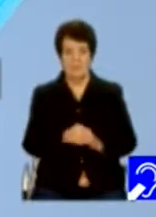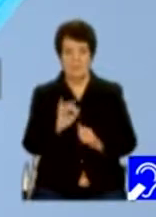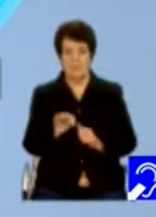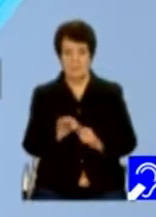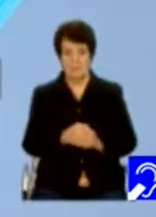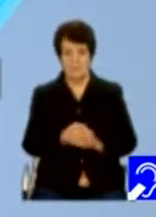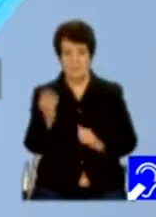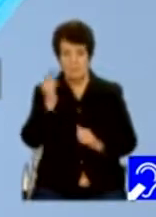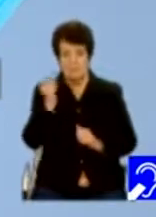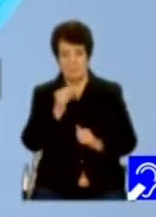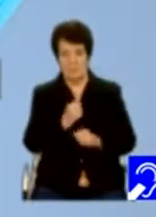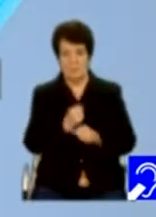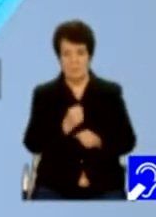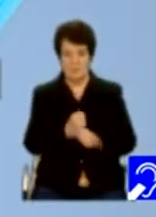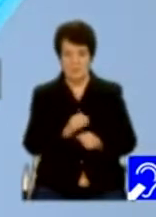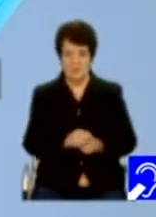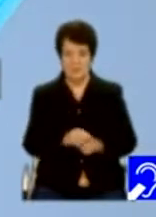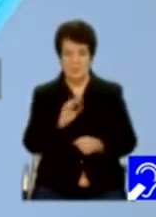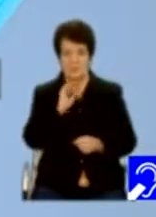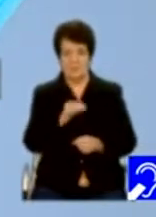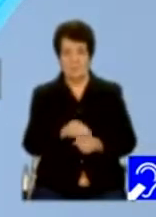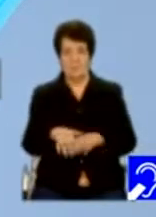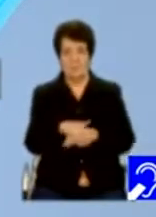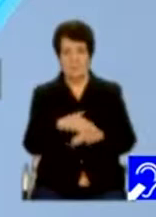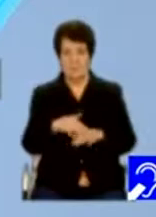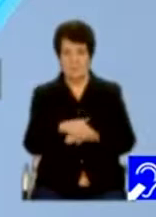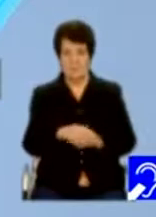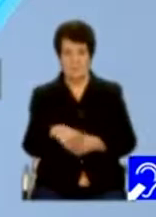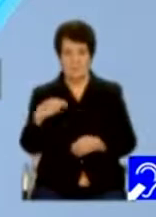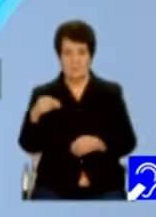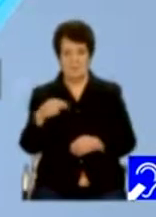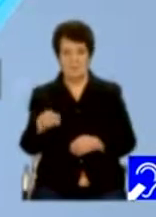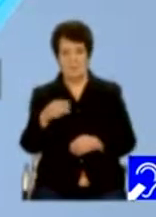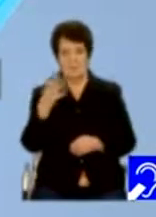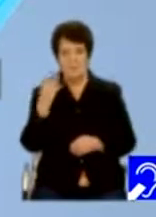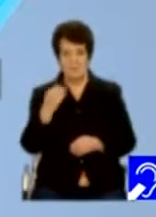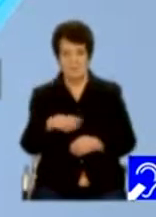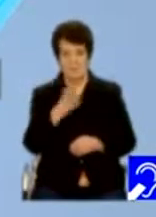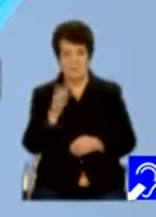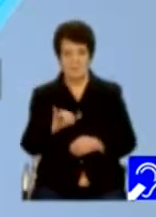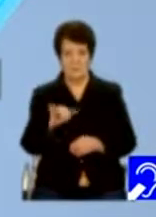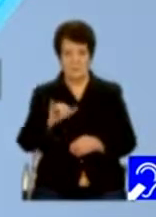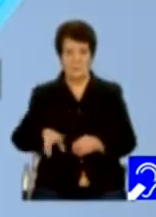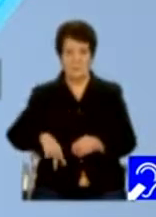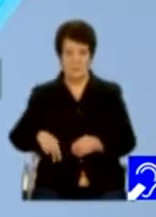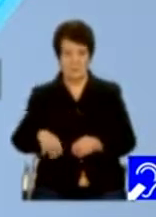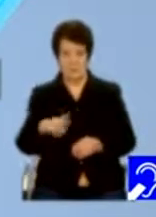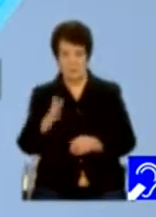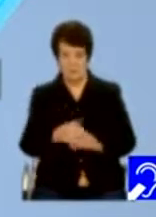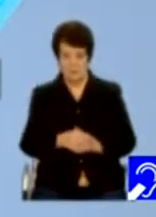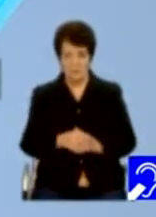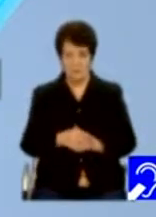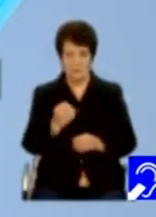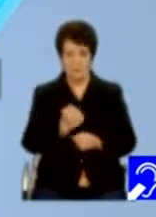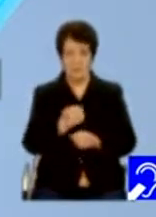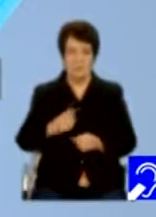după studii am activat în cadrul Academiei de Administrare Publică pe lângă Președintele Republicii Moldova, am fost și lector universitar acolo, acolo și mi-am